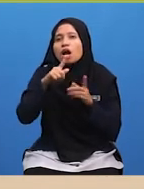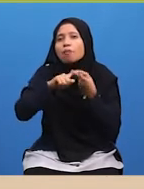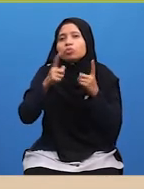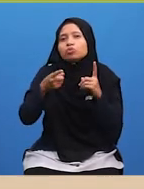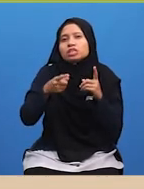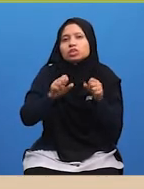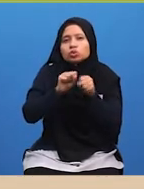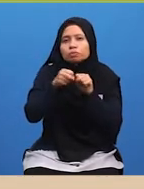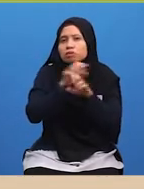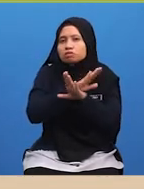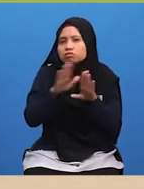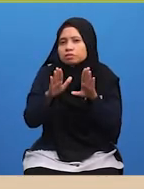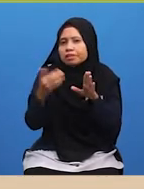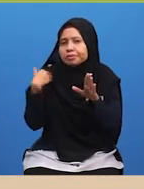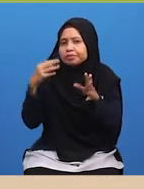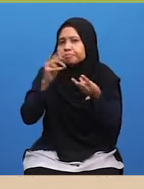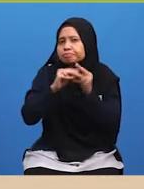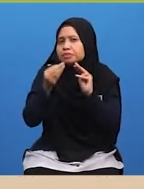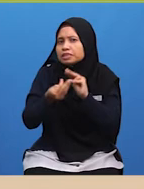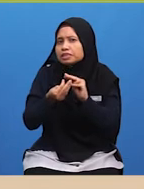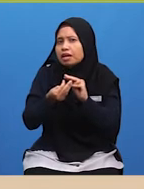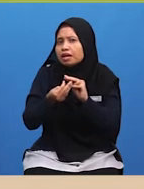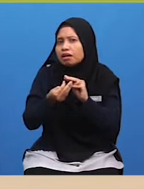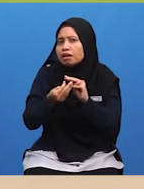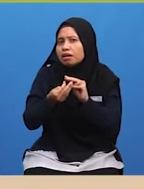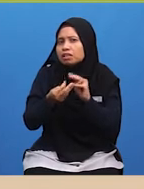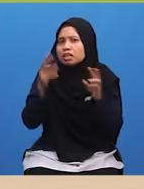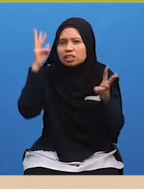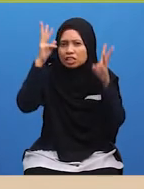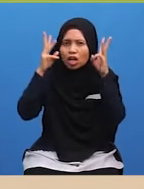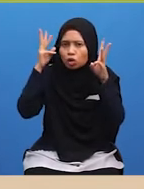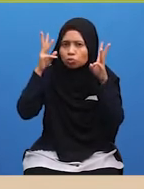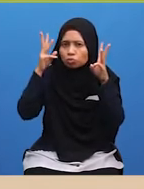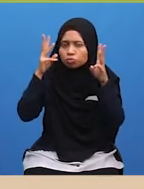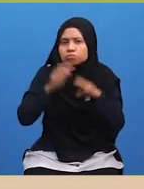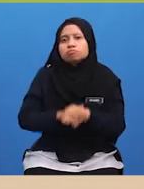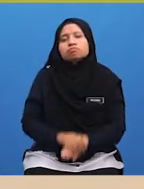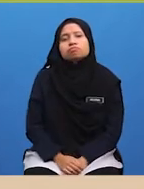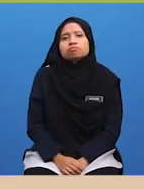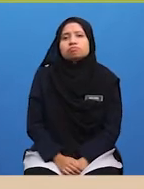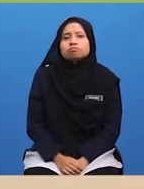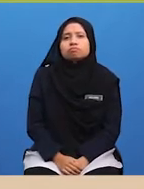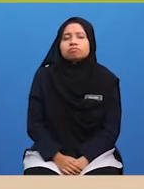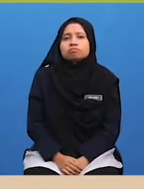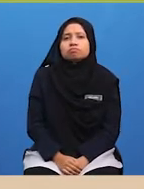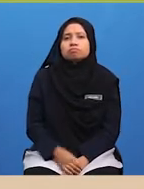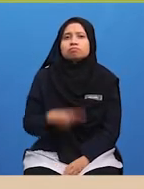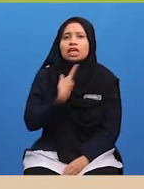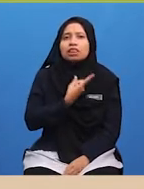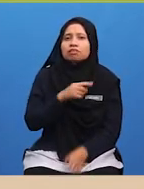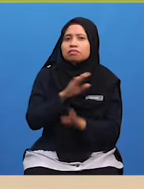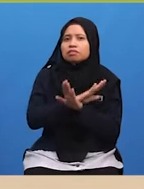agar tidak timbul masalah ataupun keraguan atau perdebatan. Kita